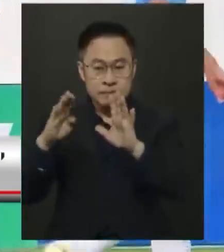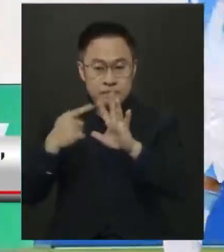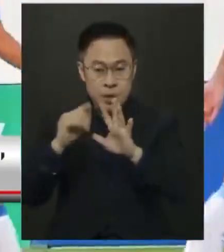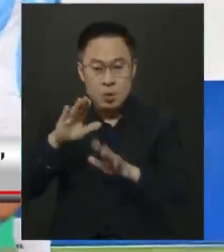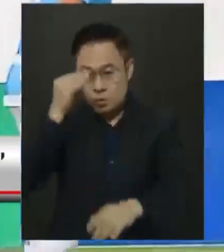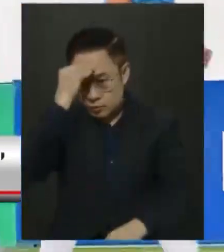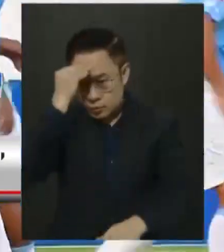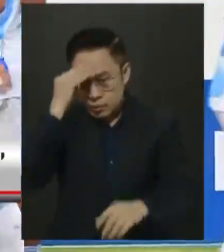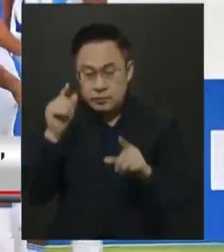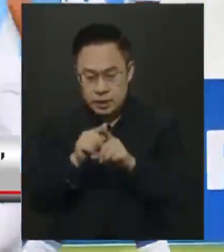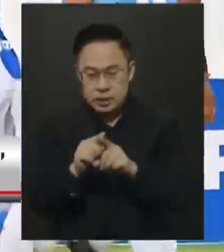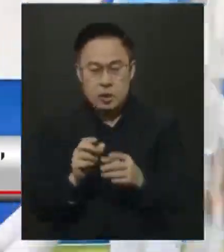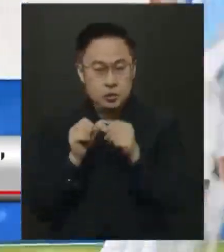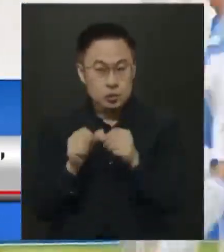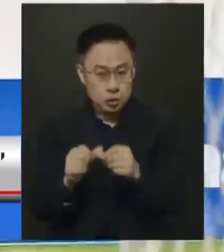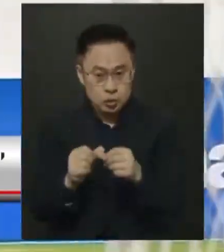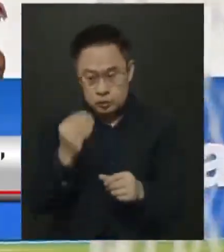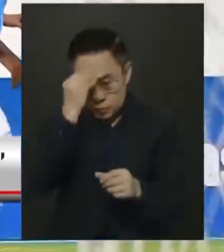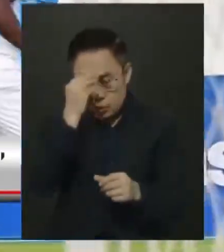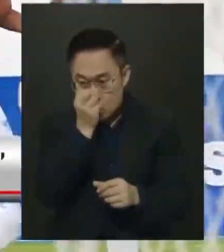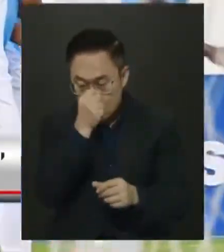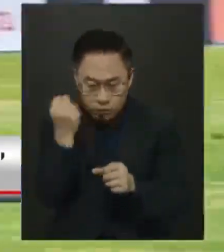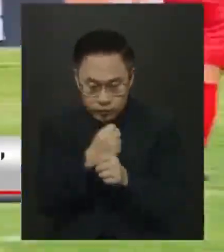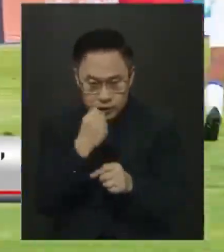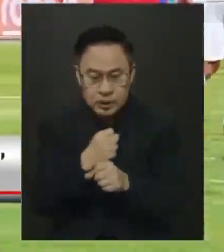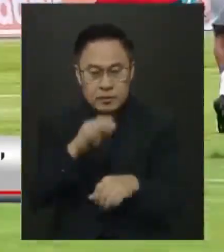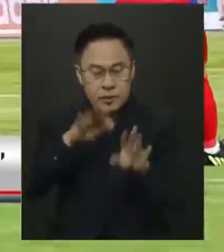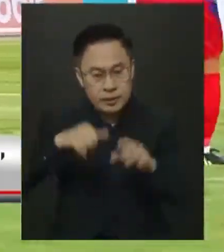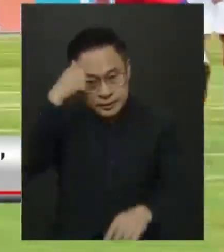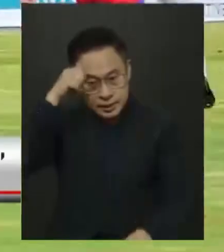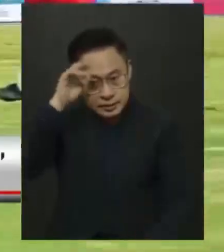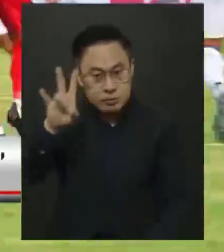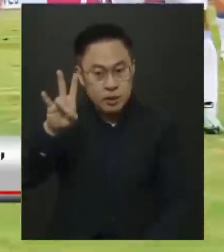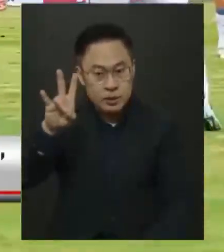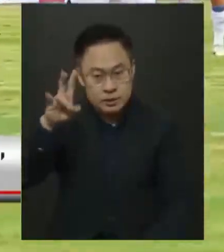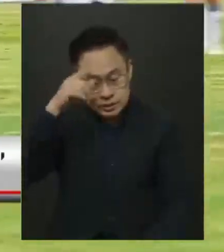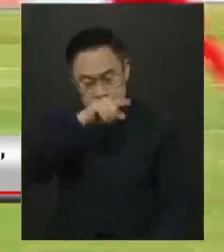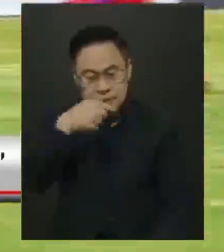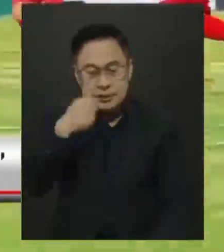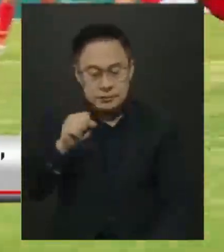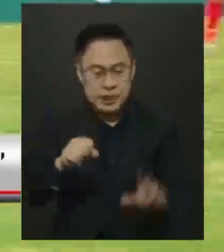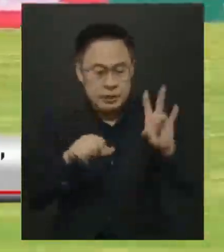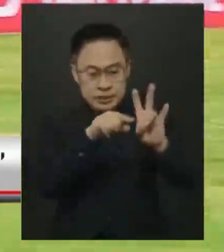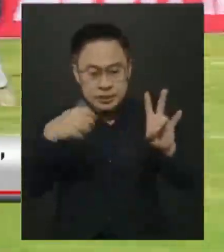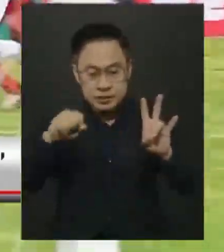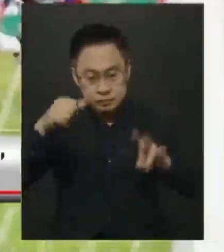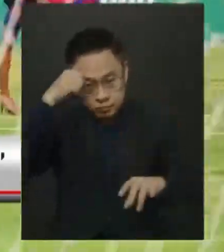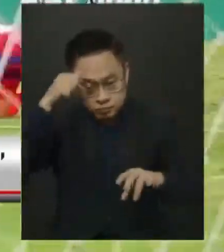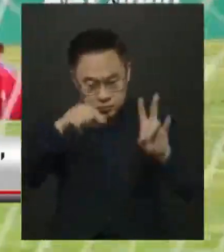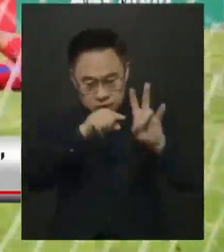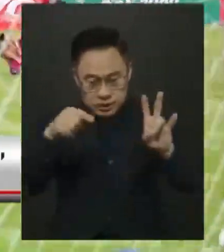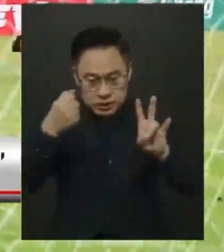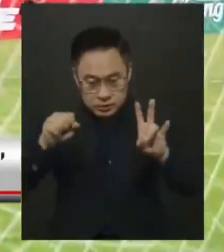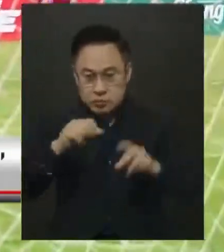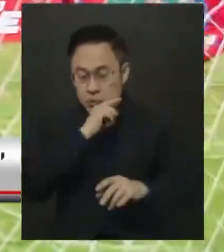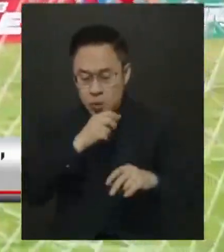จะได้เวลาในการพิสูจน์ฝีมือประมาณ 7-10 วันด้วยกันซึ่งถ้าเกิดว่าในช่วงเวลา 7-10 วันที่ว่ามานี ้ ถ้าเกิด